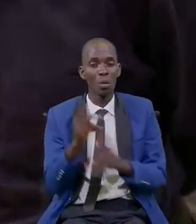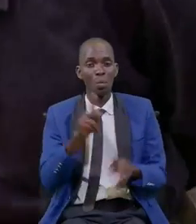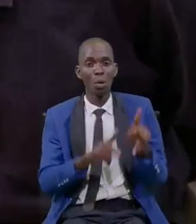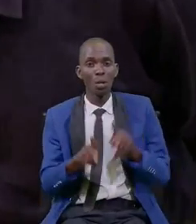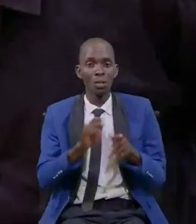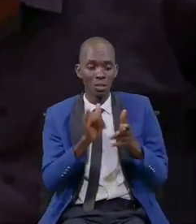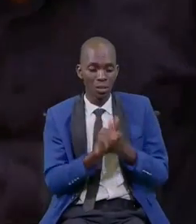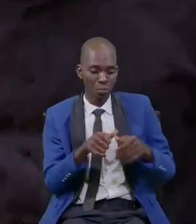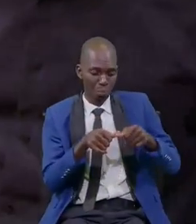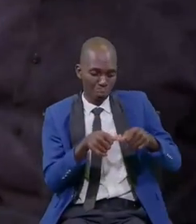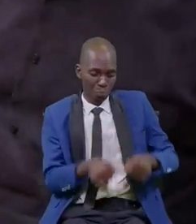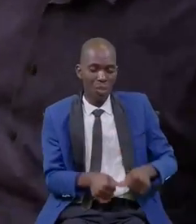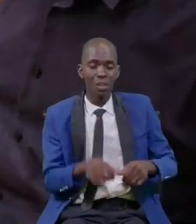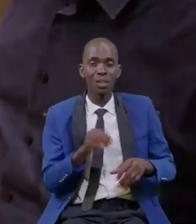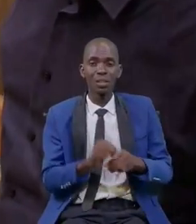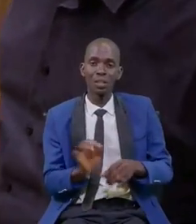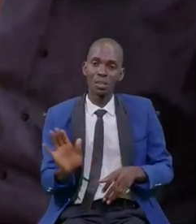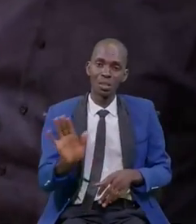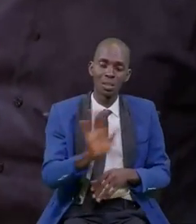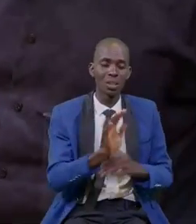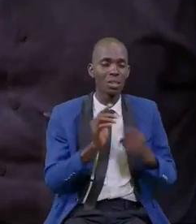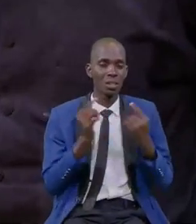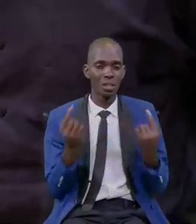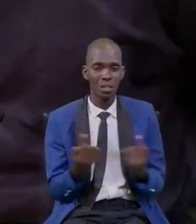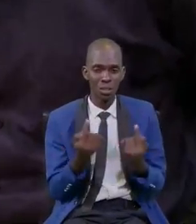qui demeurent dans leur péché.